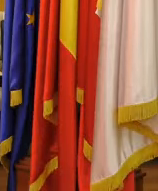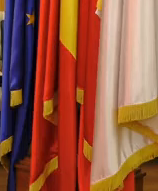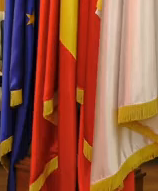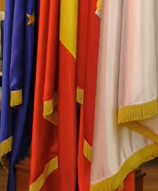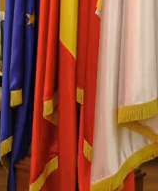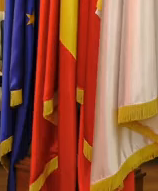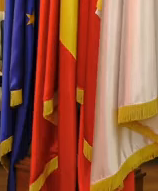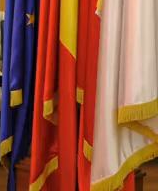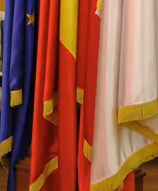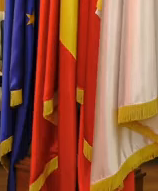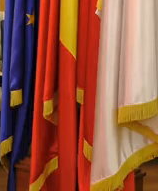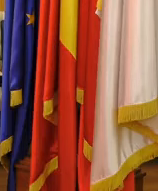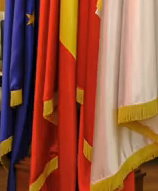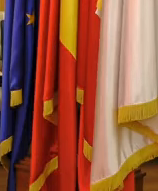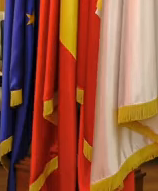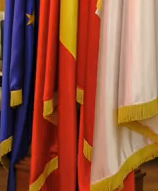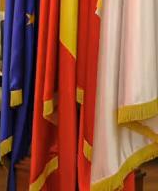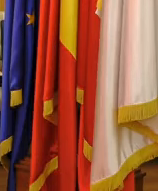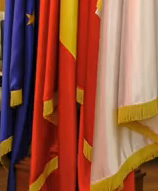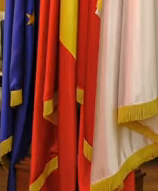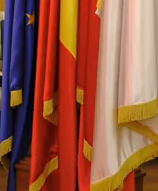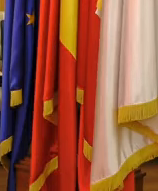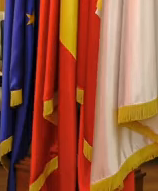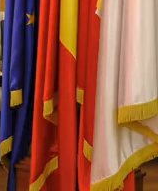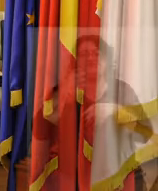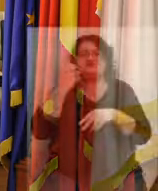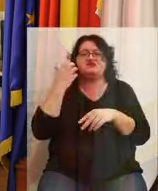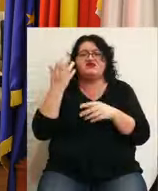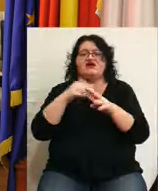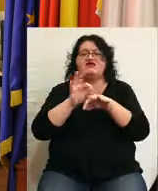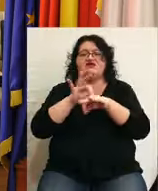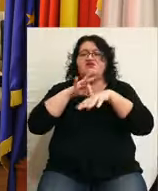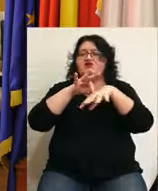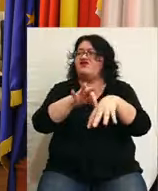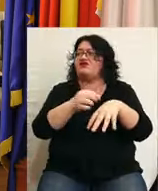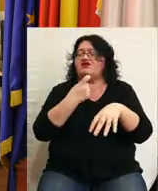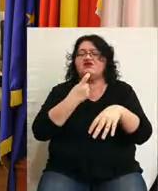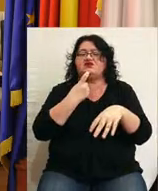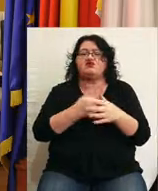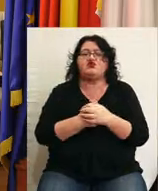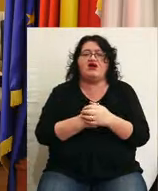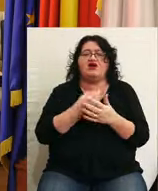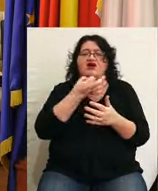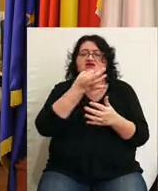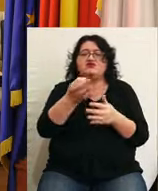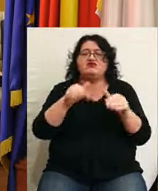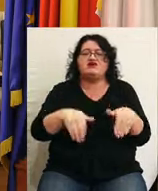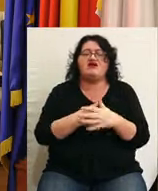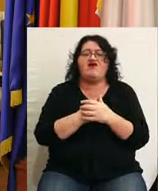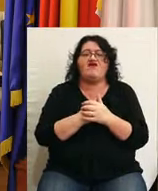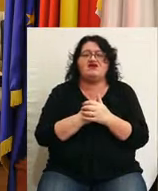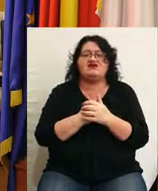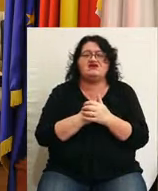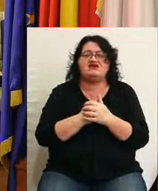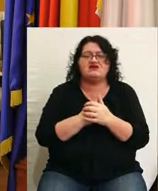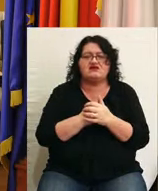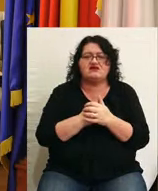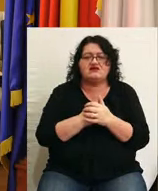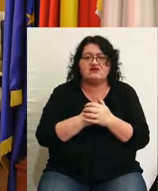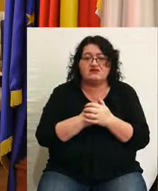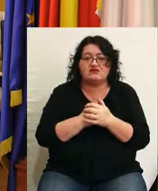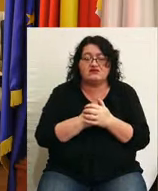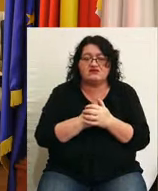cărbune. Atunci când ați preluat guvernarea în Timișoara, ați spus că aveți soluții, încă din campania